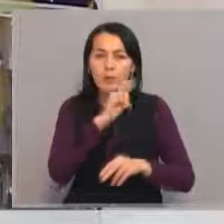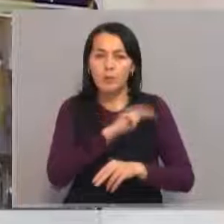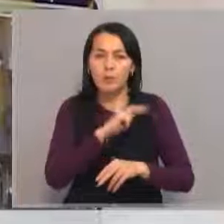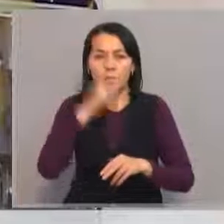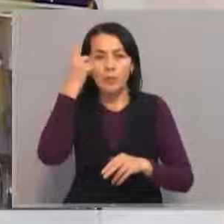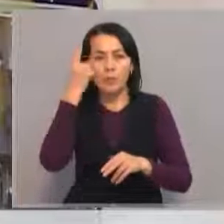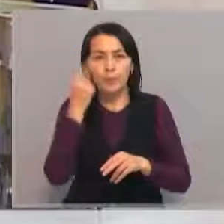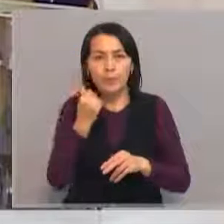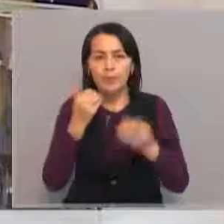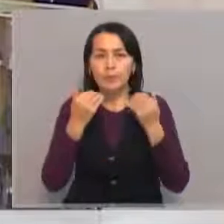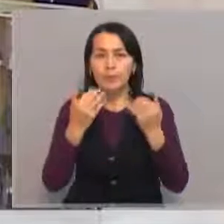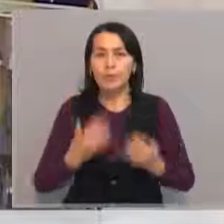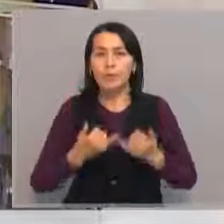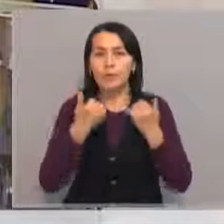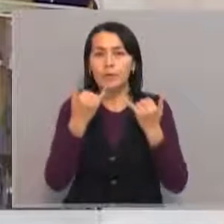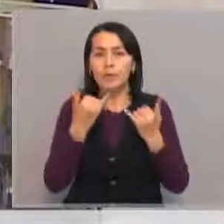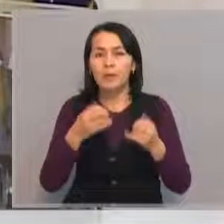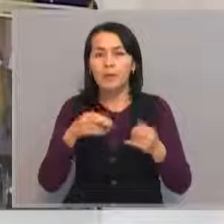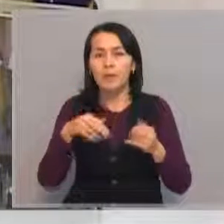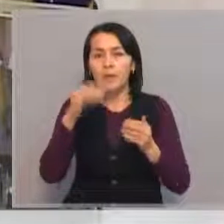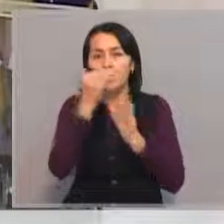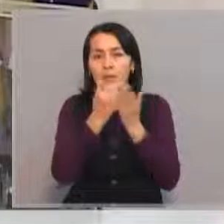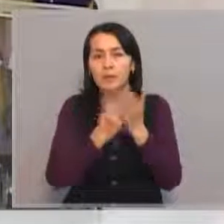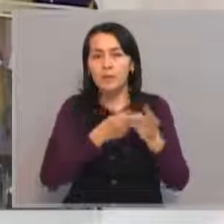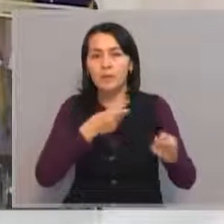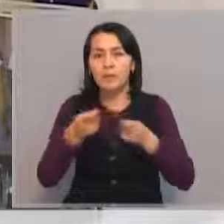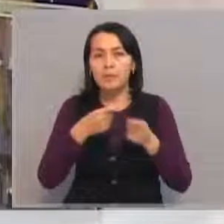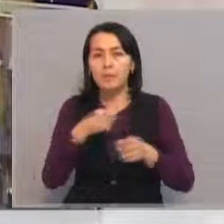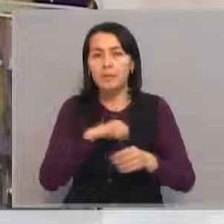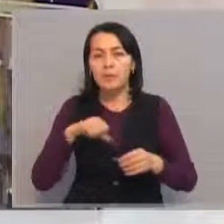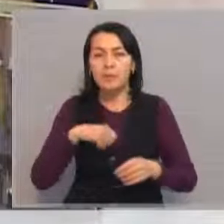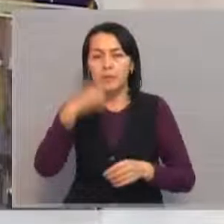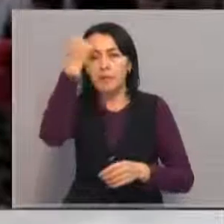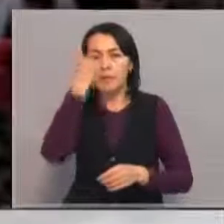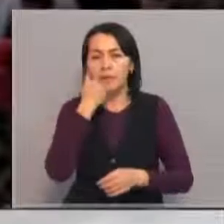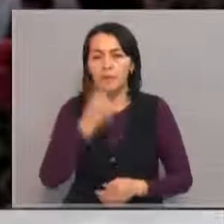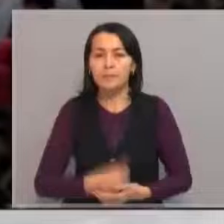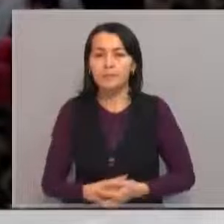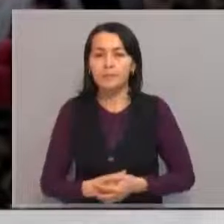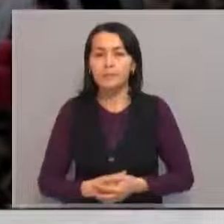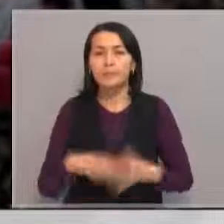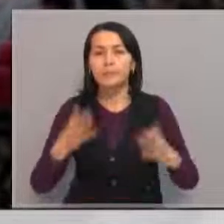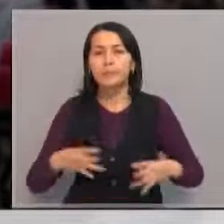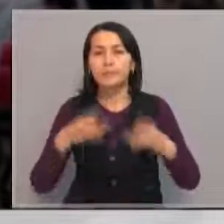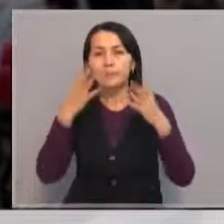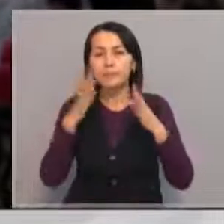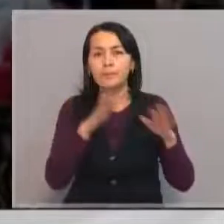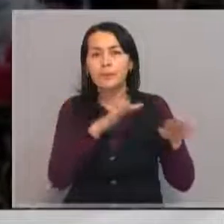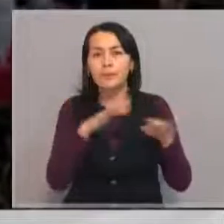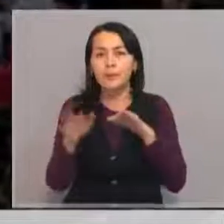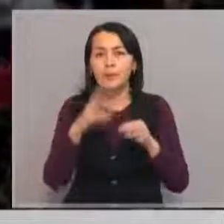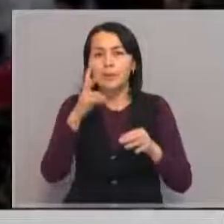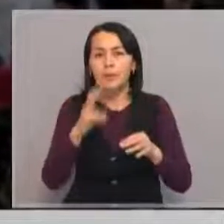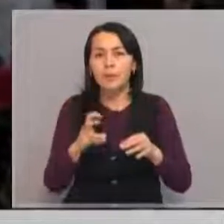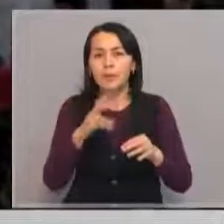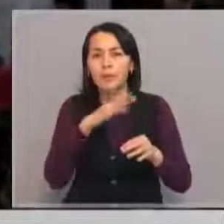қызметін ескеріп отырған осы ішкі саясат басқармасына өз алғысымызды айтамыз. Мерекелік концертке 200-дей